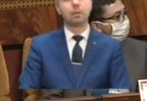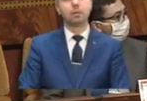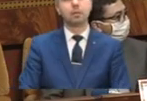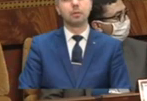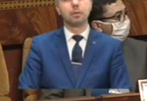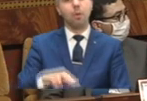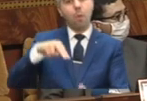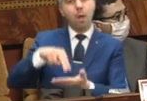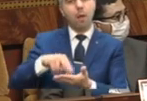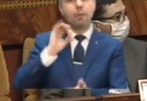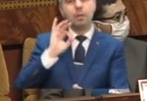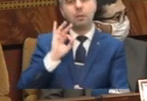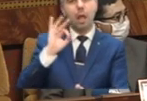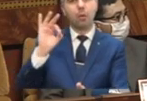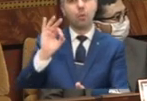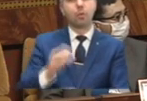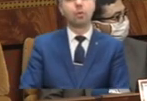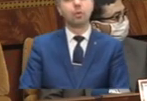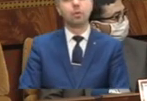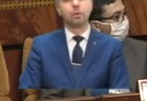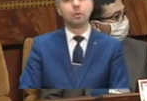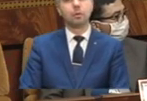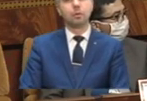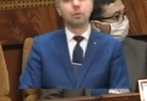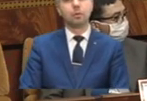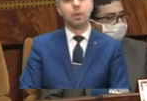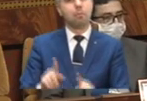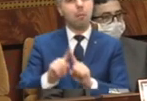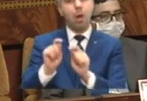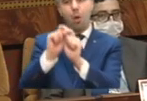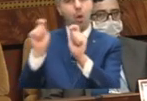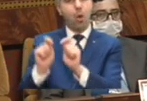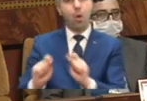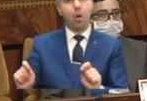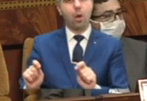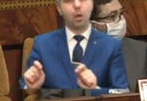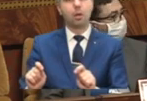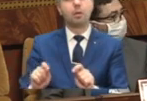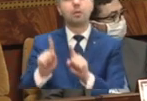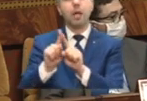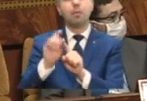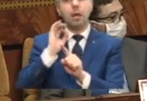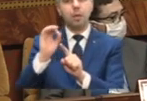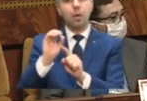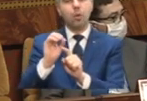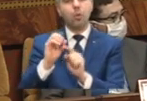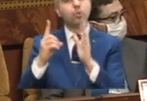برلماني تعبر على الرأي ديالو بكل حرية، بكل ما كيتمليه